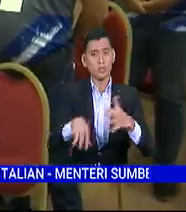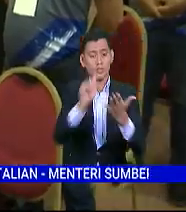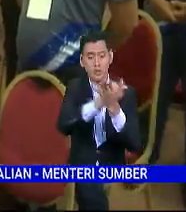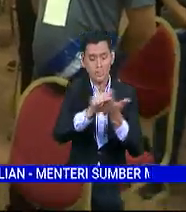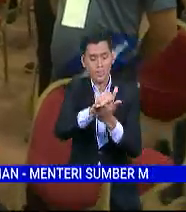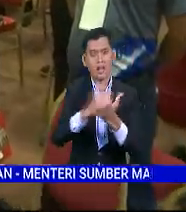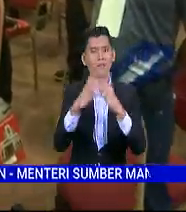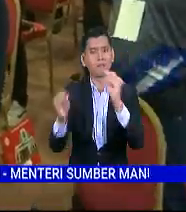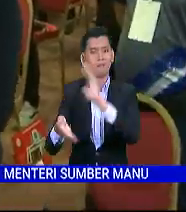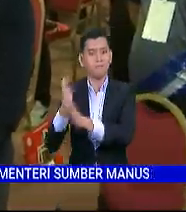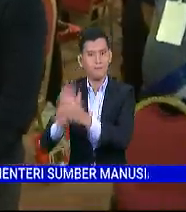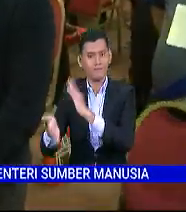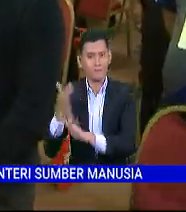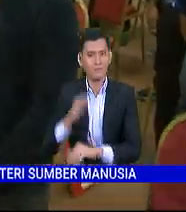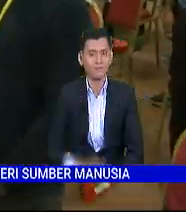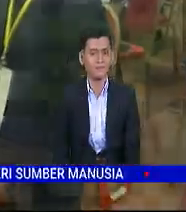kes selesai.